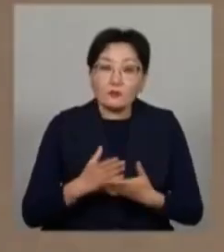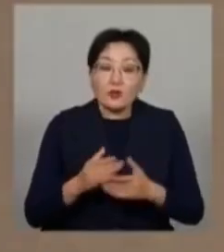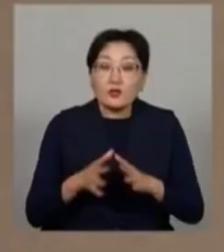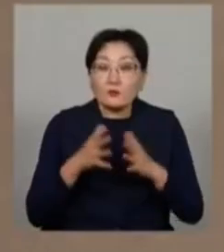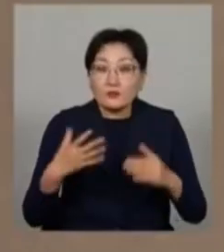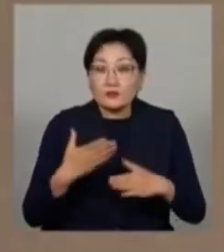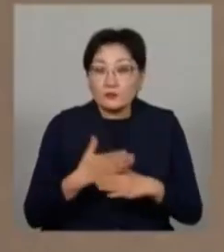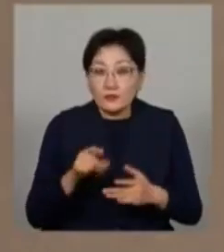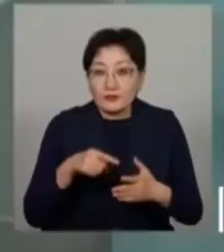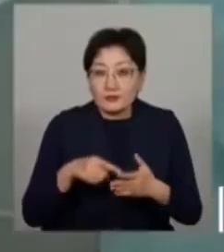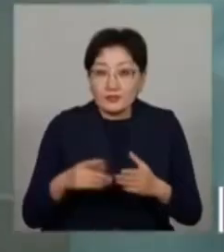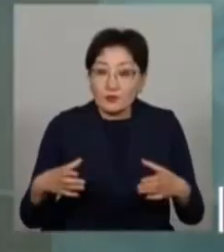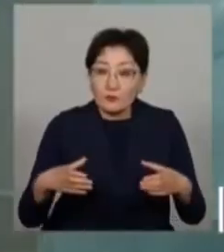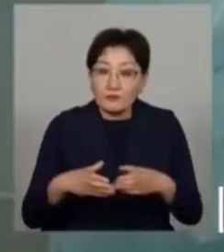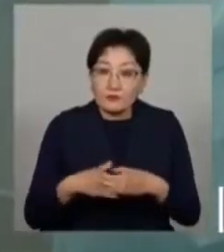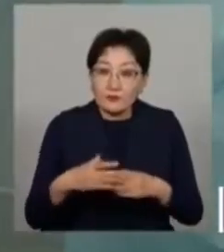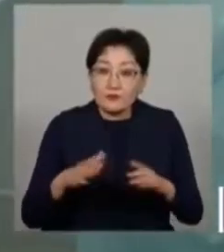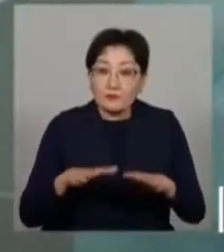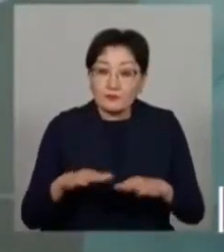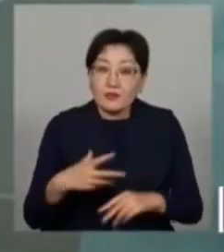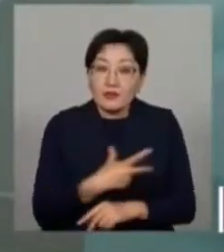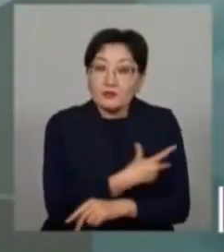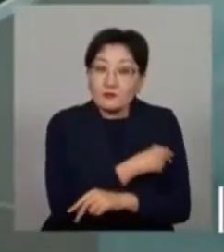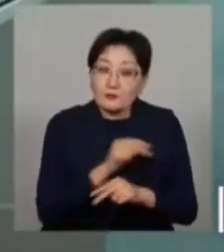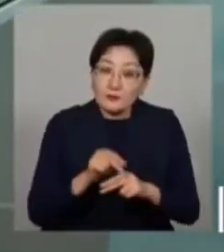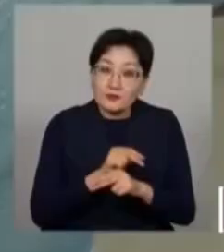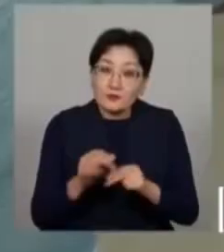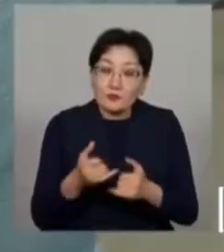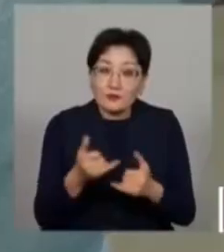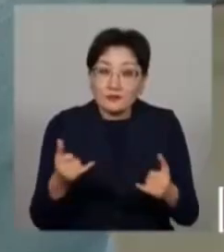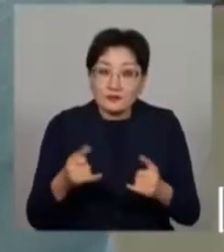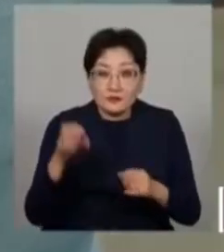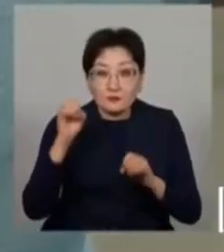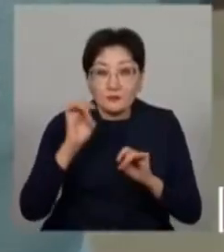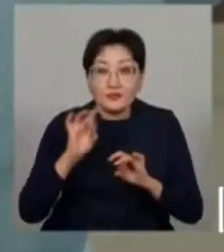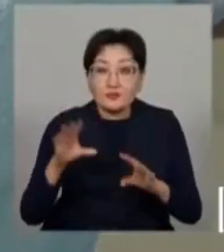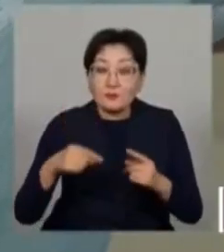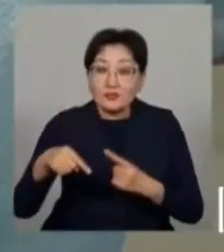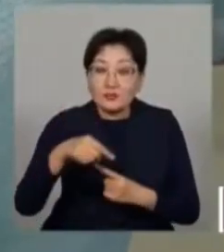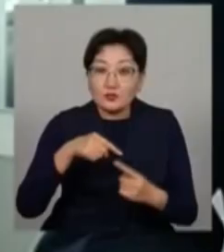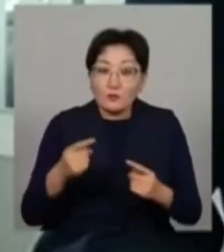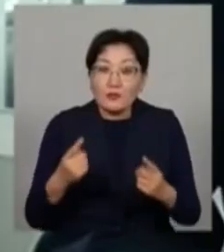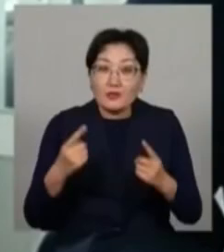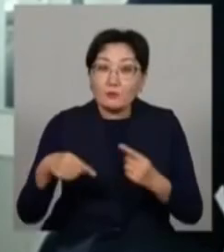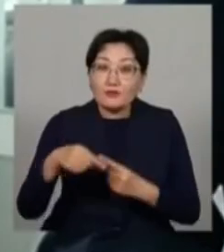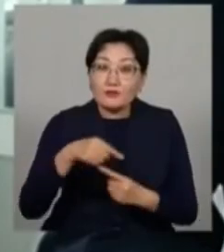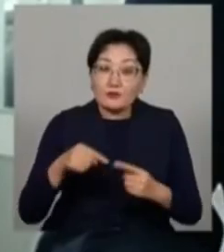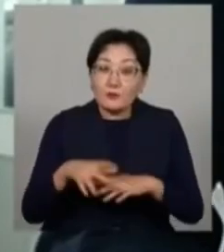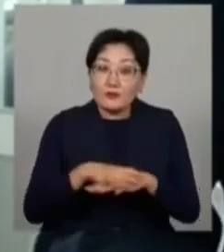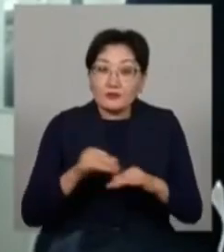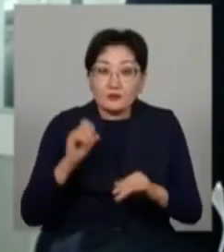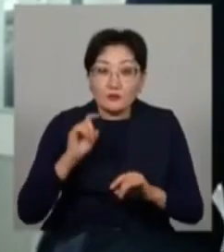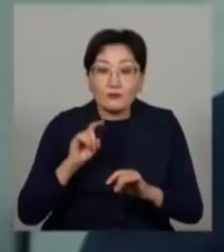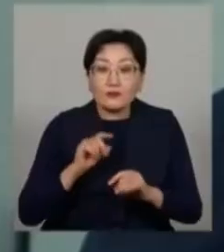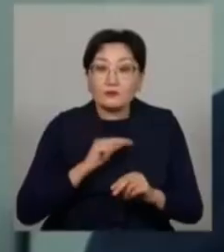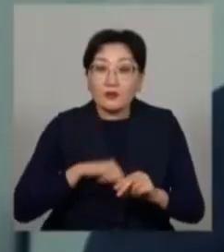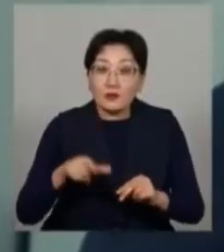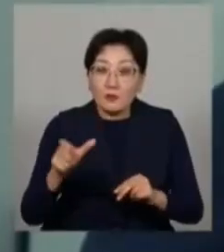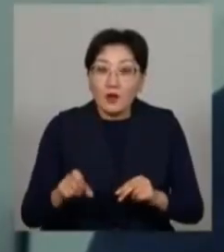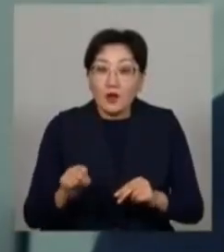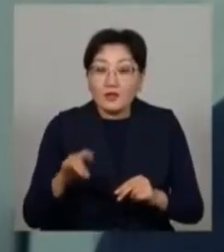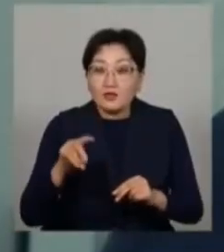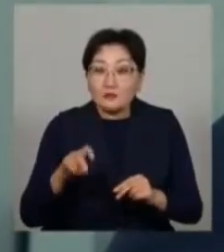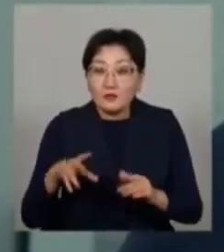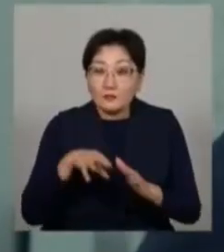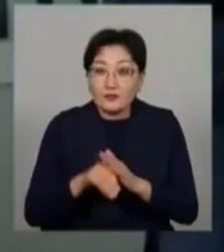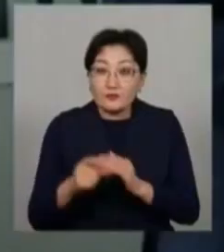Большую помощь в вопросах организации пунктов массовой вакцинации оказывают известные предприниматели. Крупный бизнесмен и общественный деятель Арманжан Байтасов в